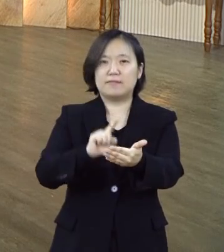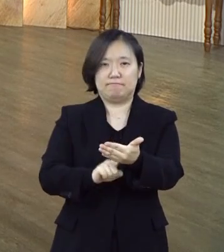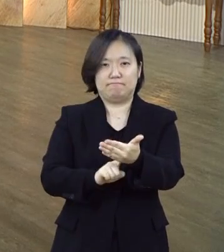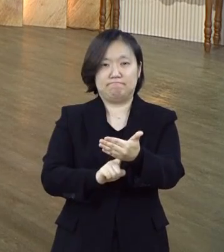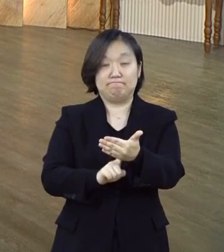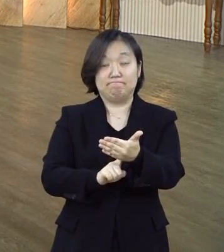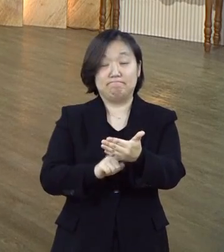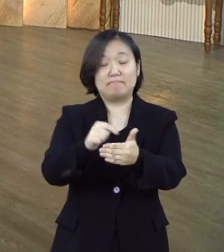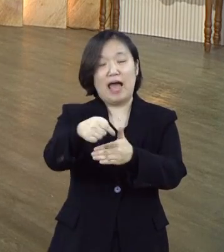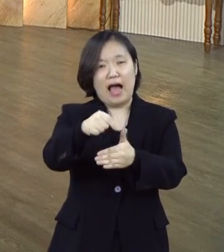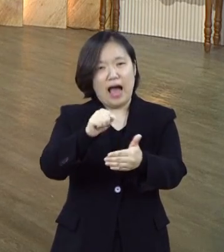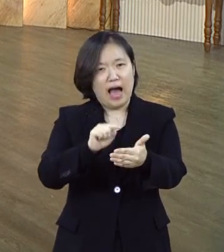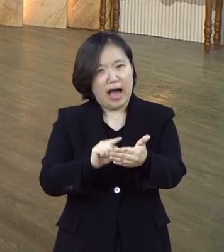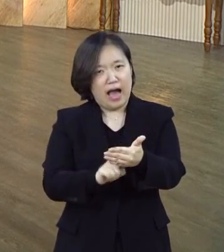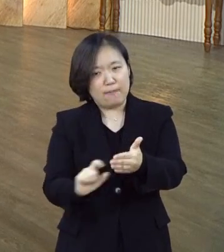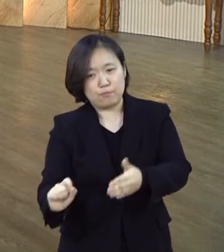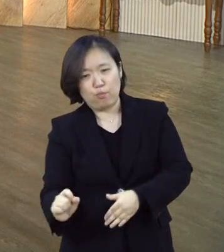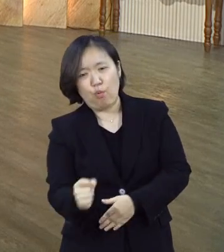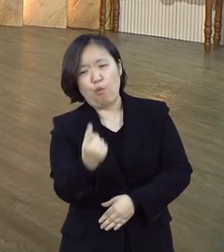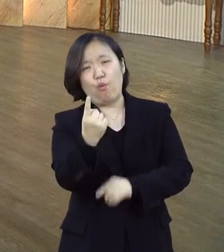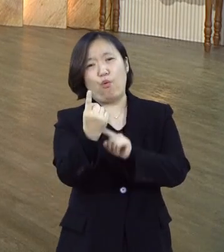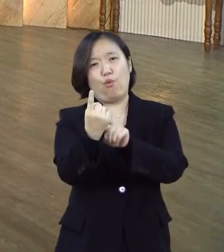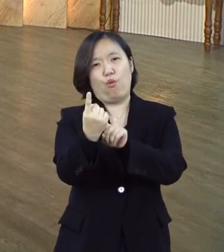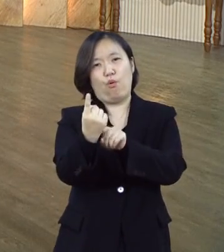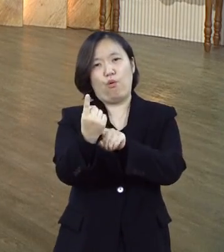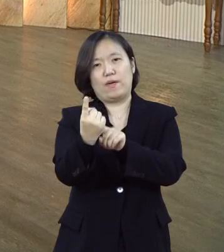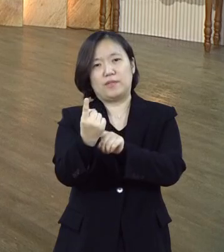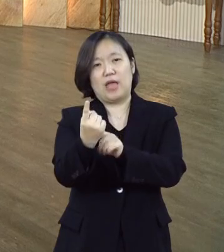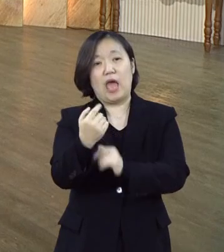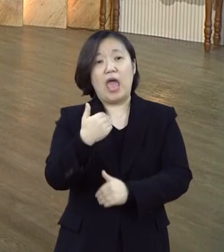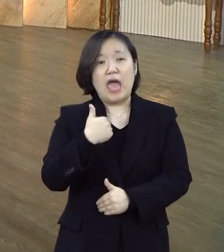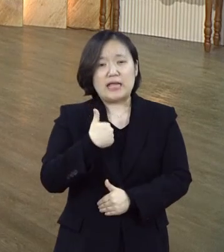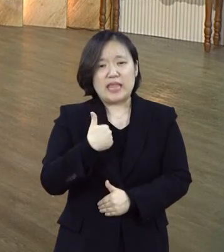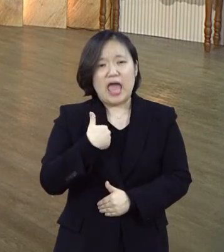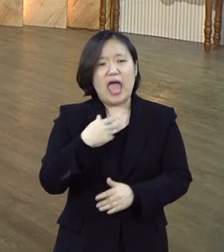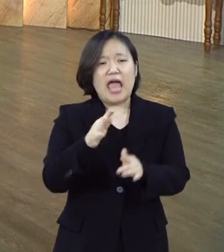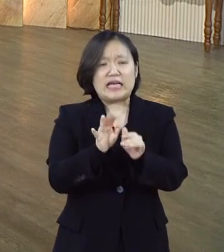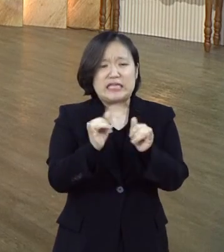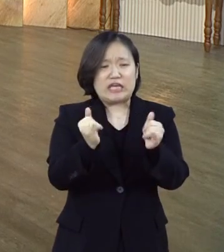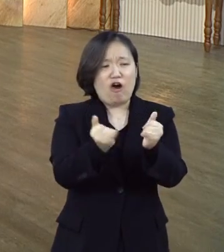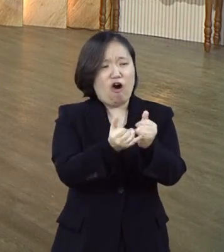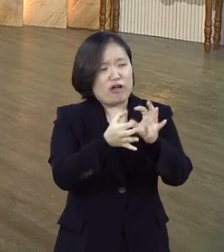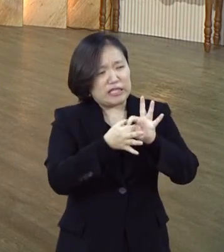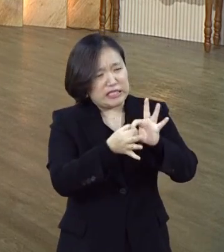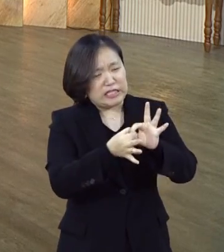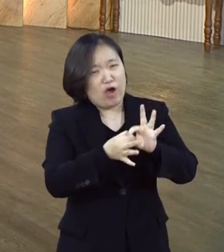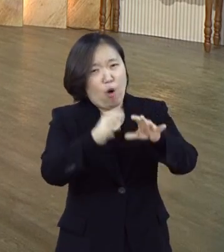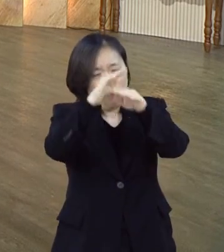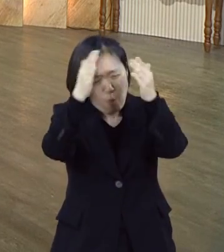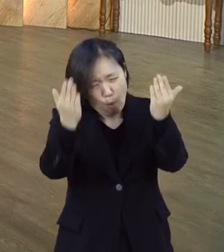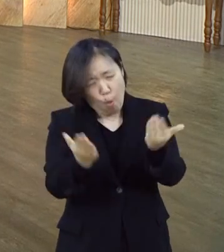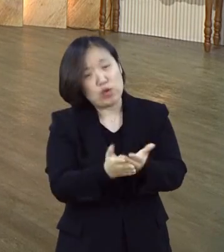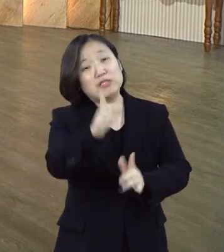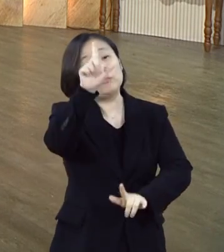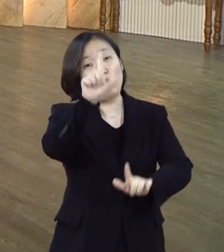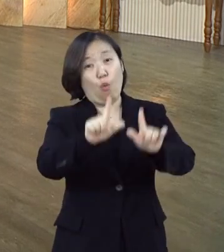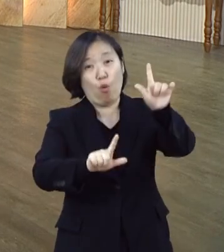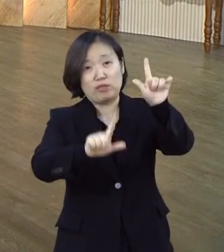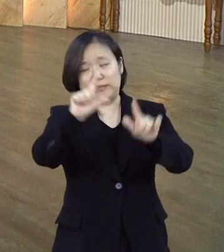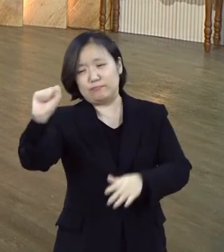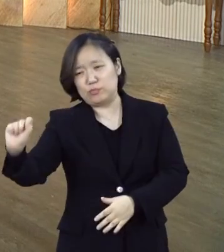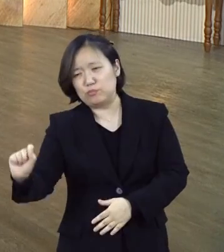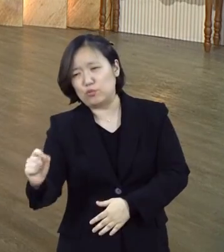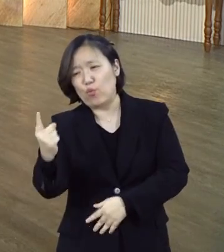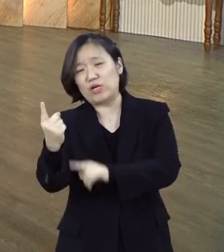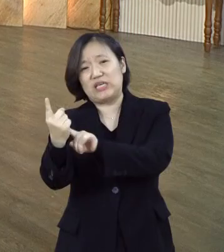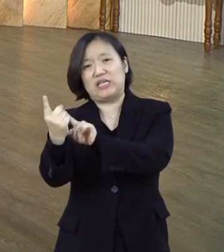의해서 내 앞에 펼쳐진 모든 인연, 일어나고 사라지는 모든 현상계가 결국 이